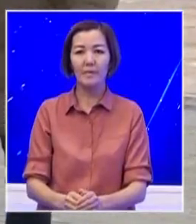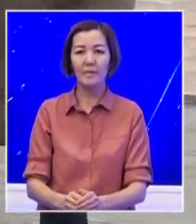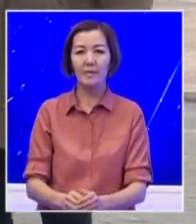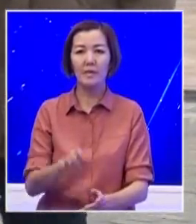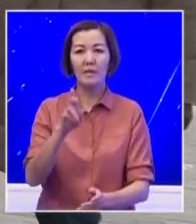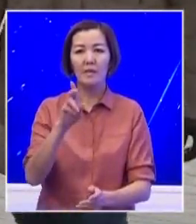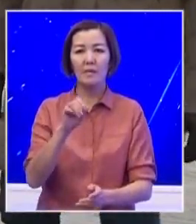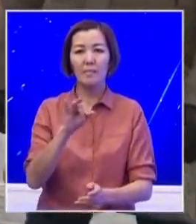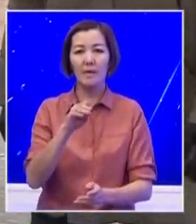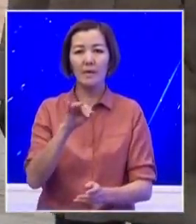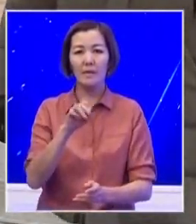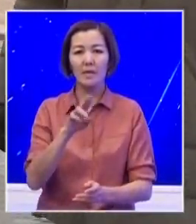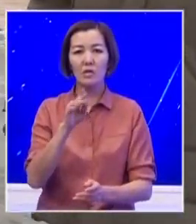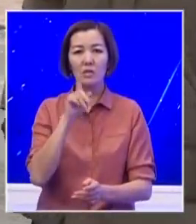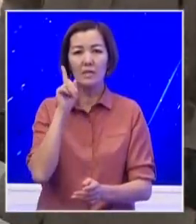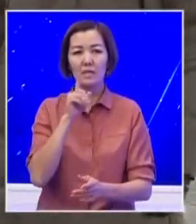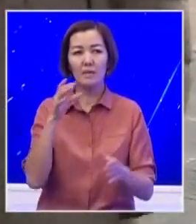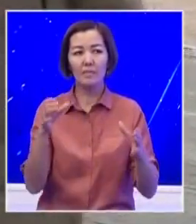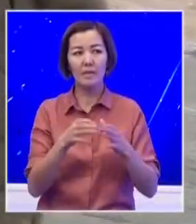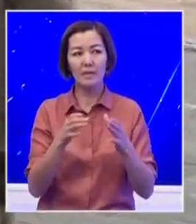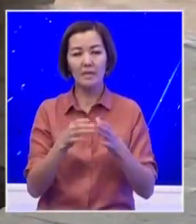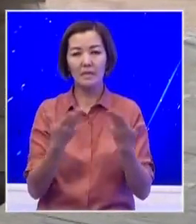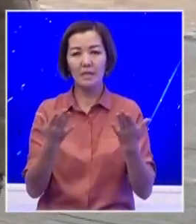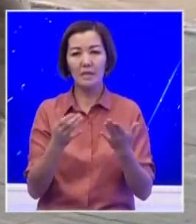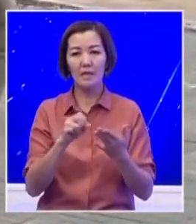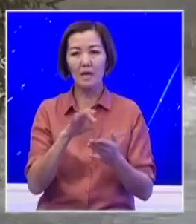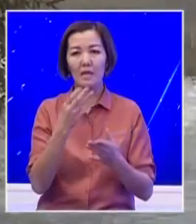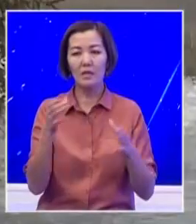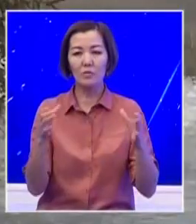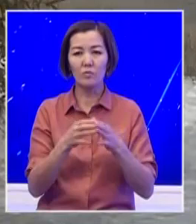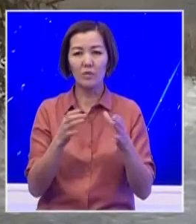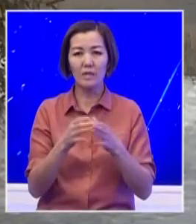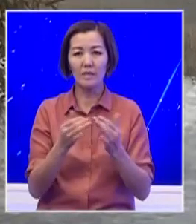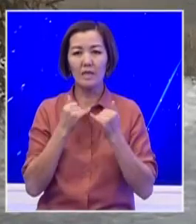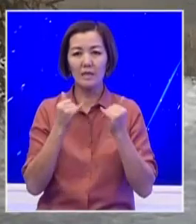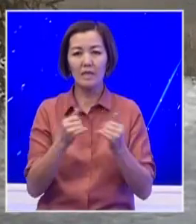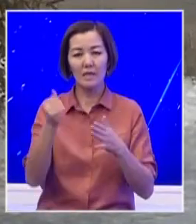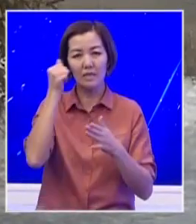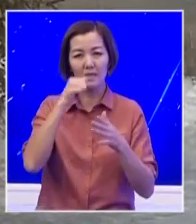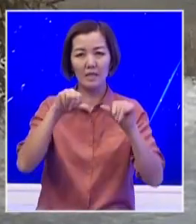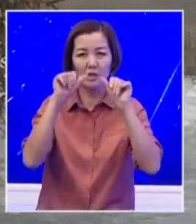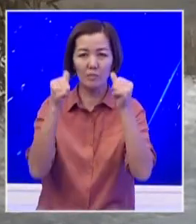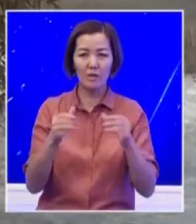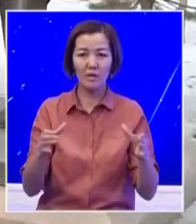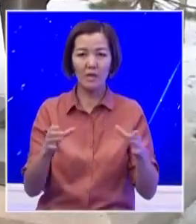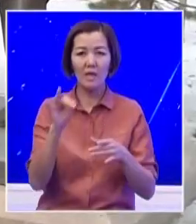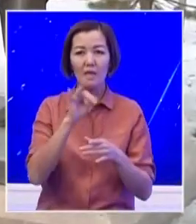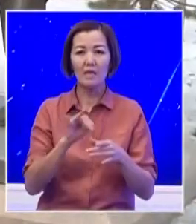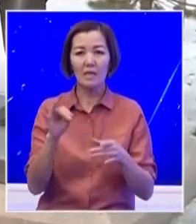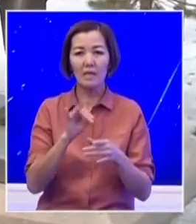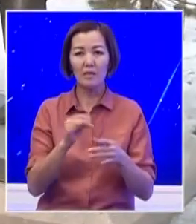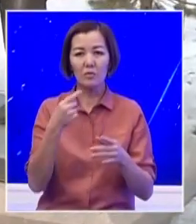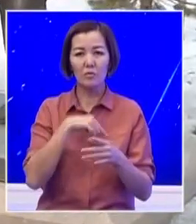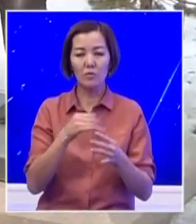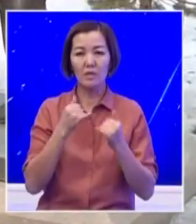Байтақ жасылдар партиясының басшылығы мен саяси құрылым өкілдері Алаш қозғалысы көшбасшыларына арналған ескерткіш маңына жиналып, тарихи тұлғалардың рухына